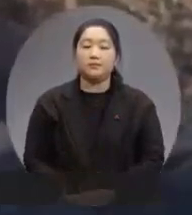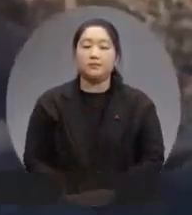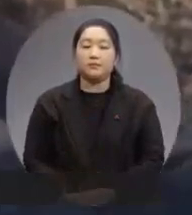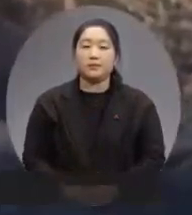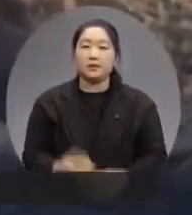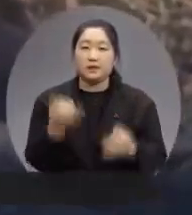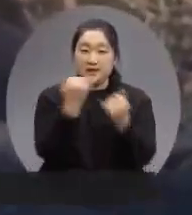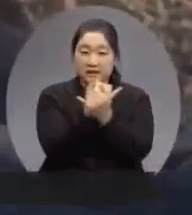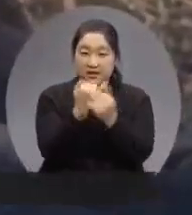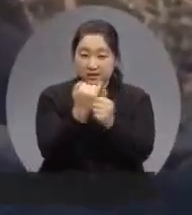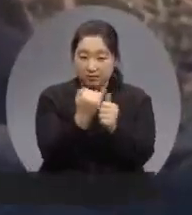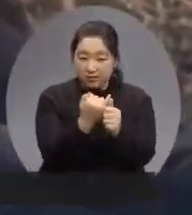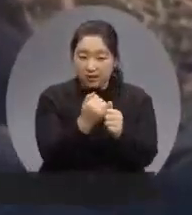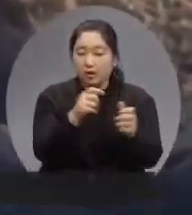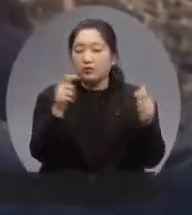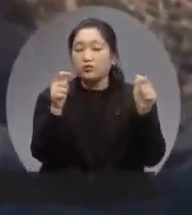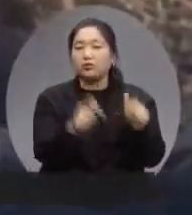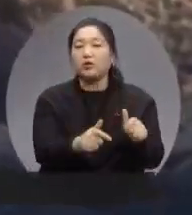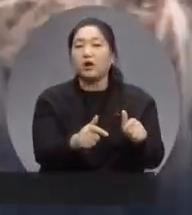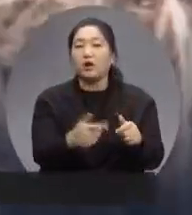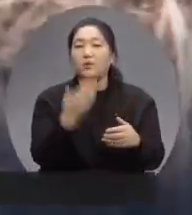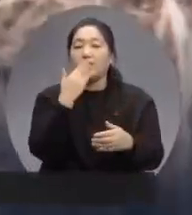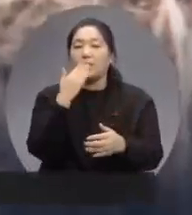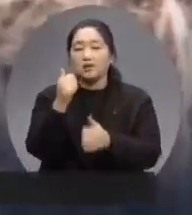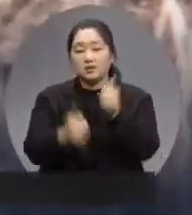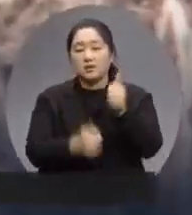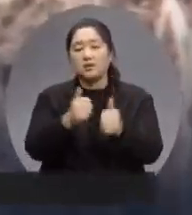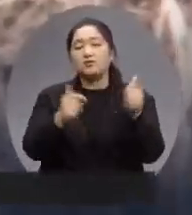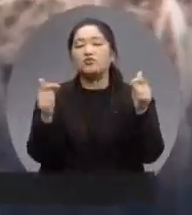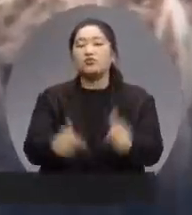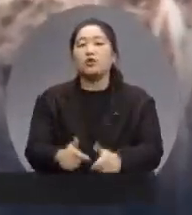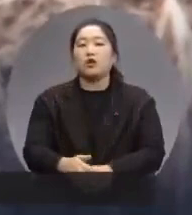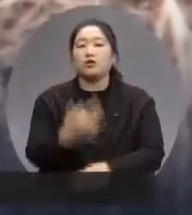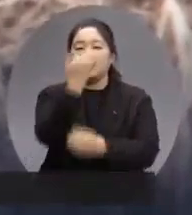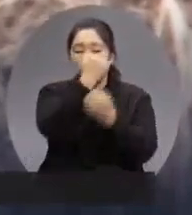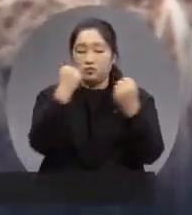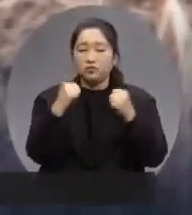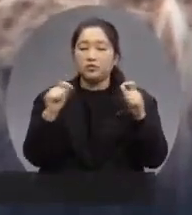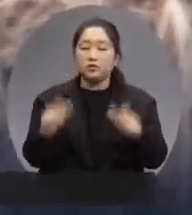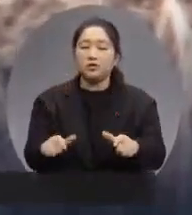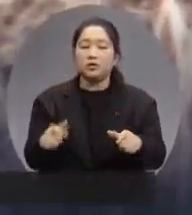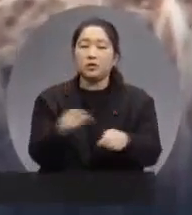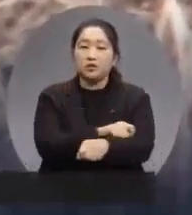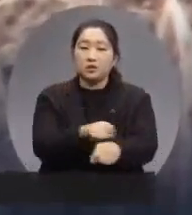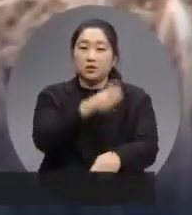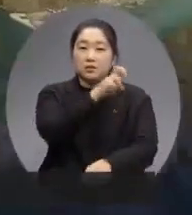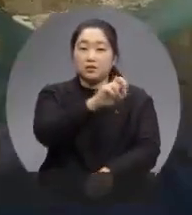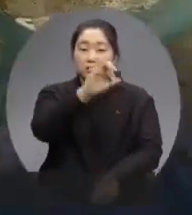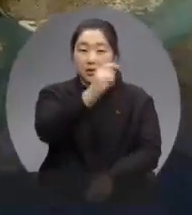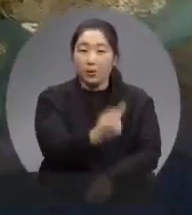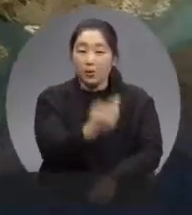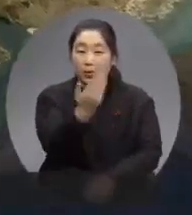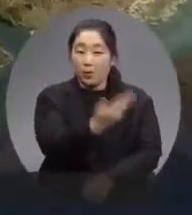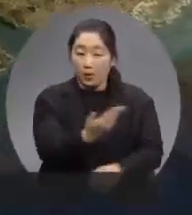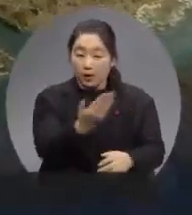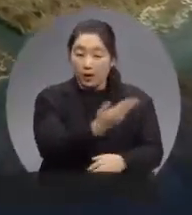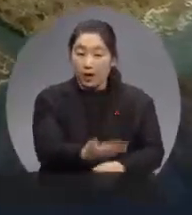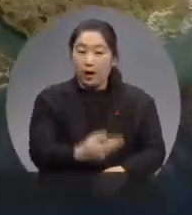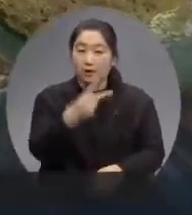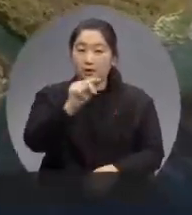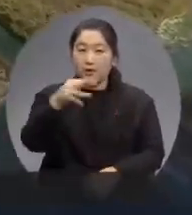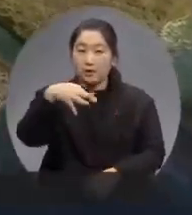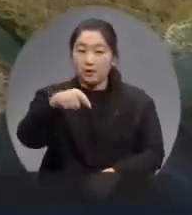율도 좀 낮출 수 있고 또 먹이 경쟁도 줄일 수 있기 때문에 충북지역의 특징을 미워감과